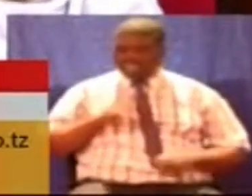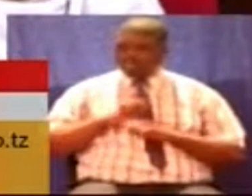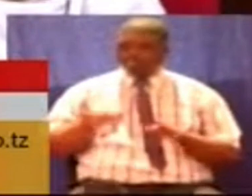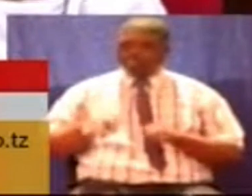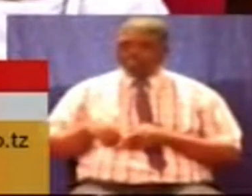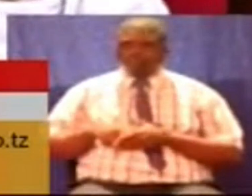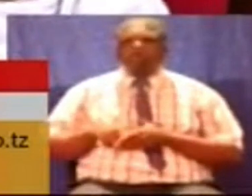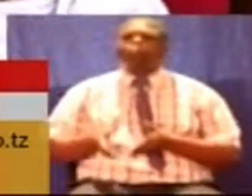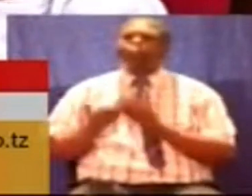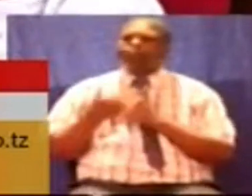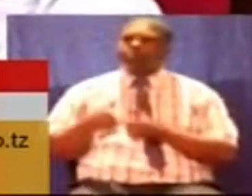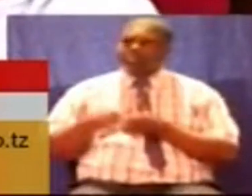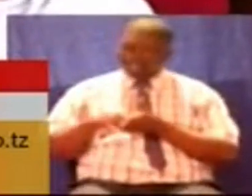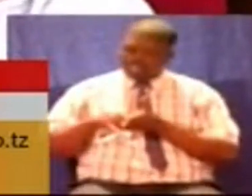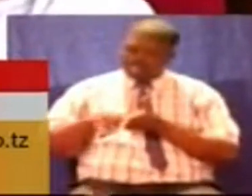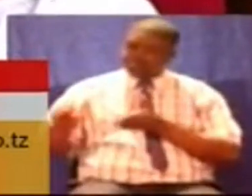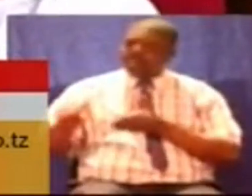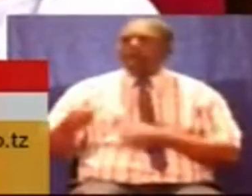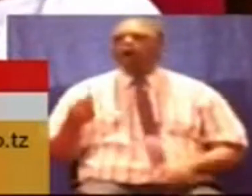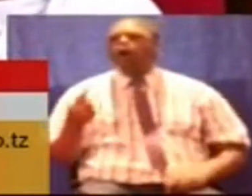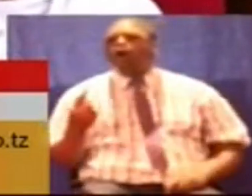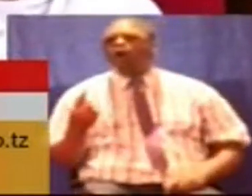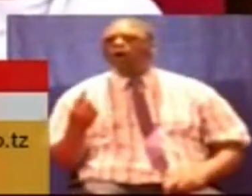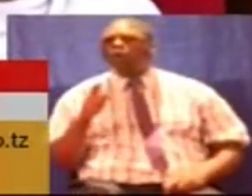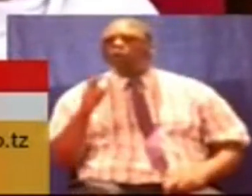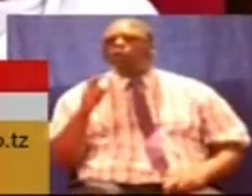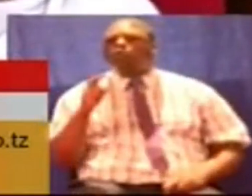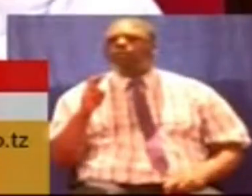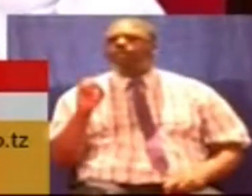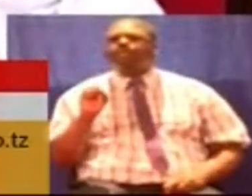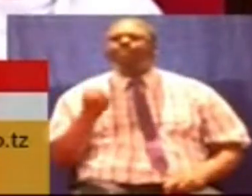haki. Wameweza kulipa kwa awamu ya kwanza dola